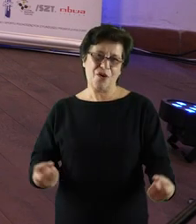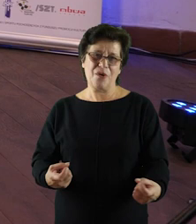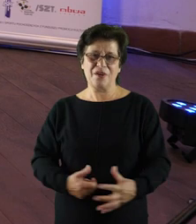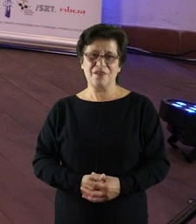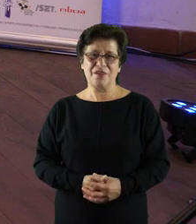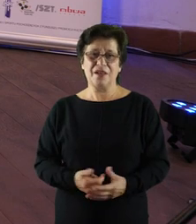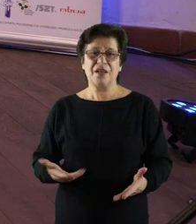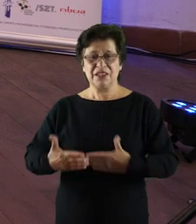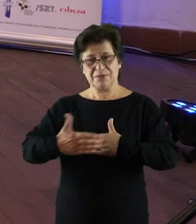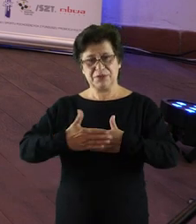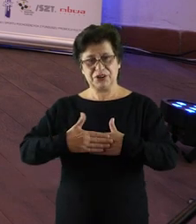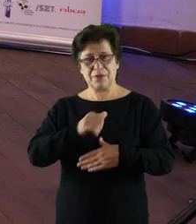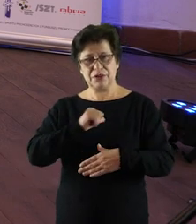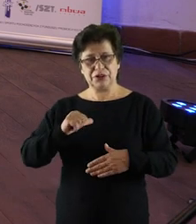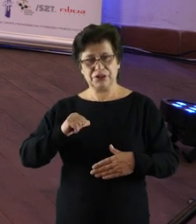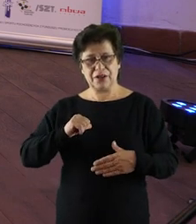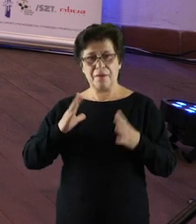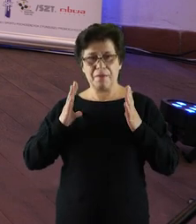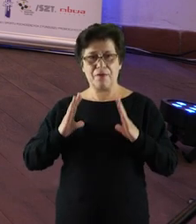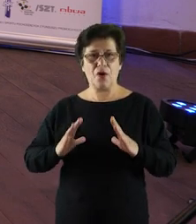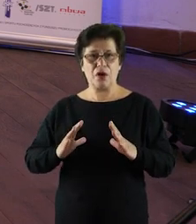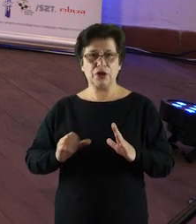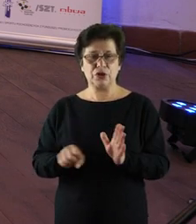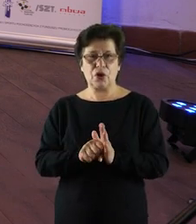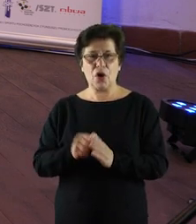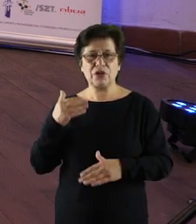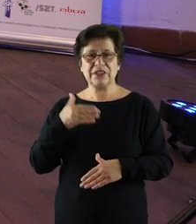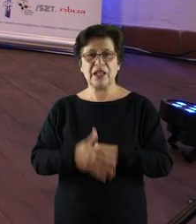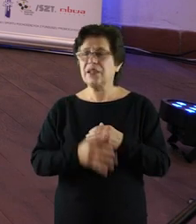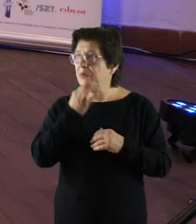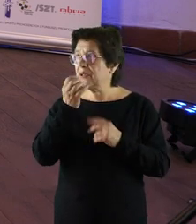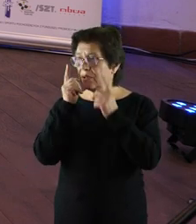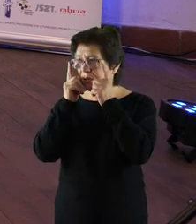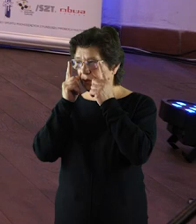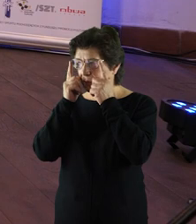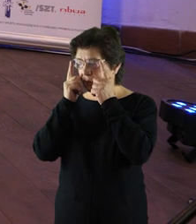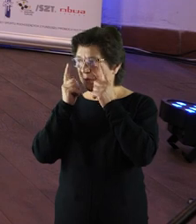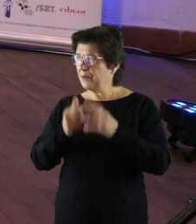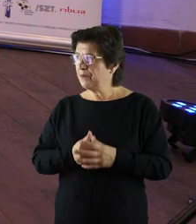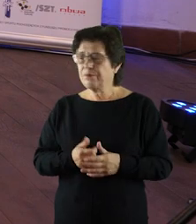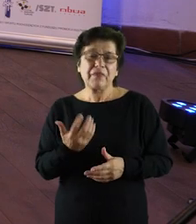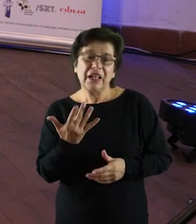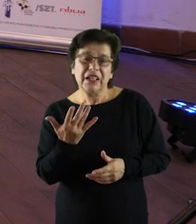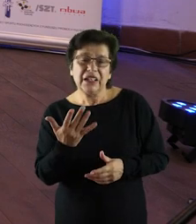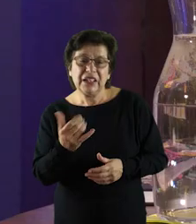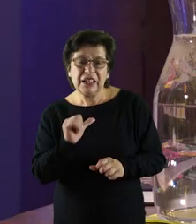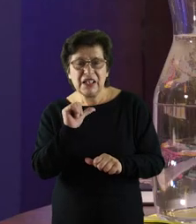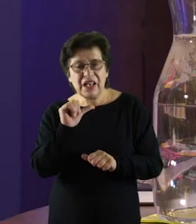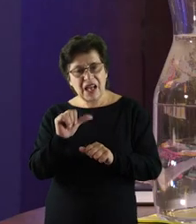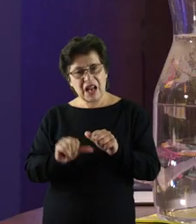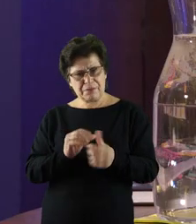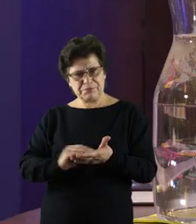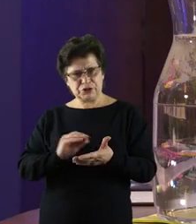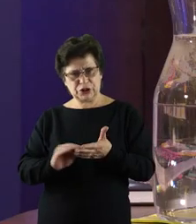No i chyba zbliżamy się powoli do ostatnich pytań. Bardzo proszę. Od ilu lat pani pisze książki?